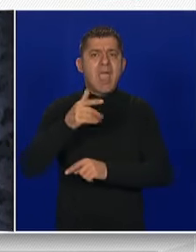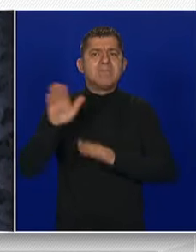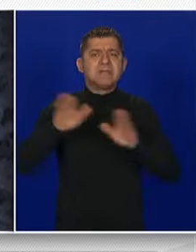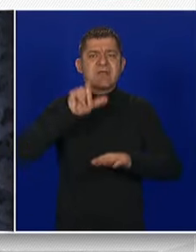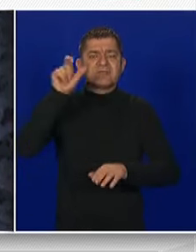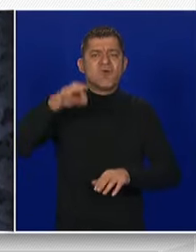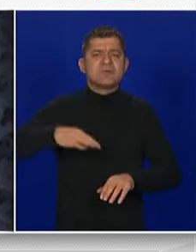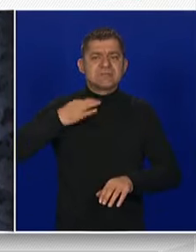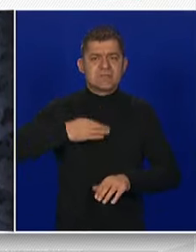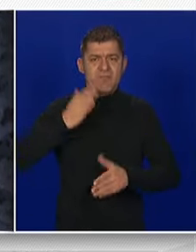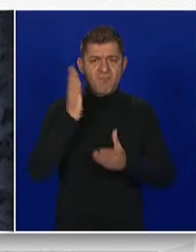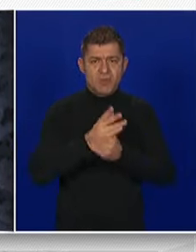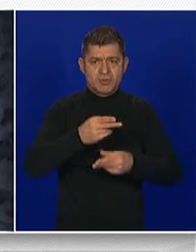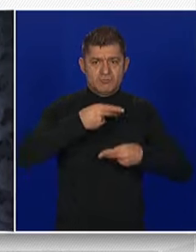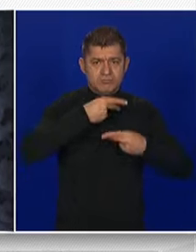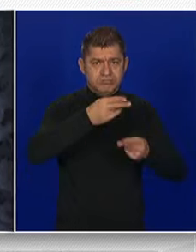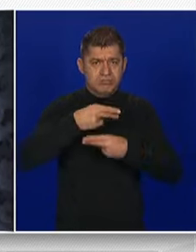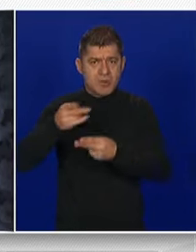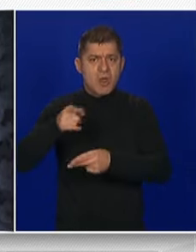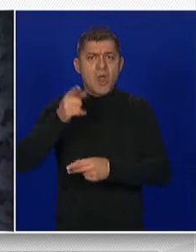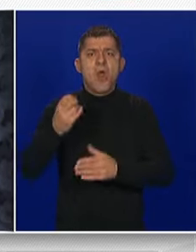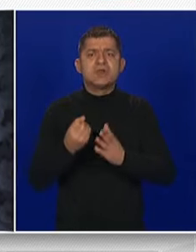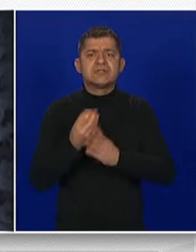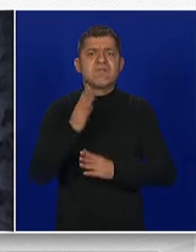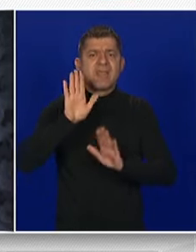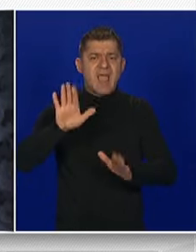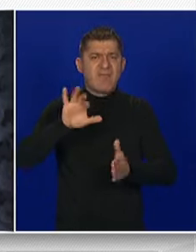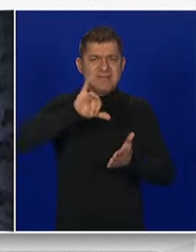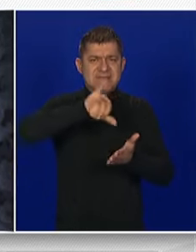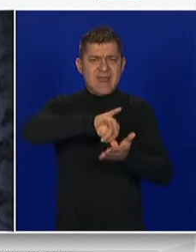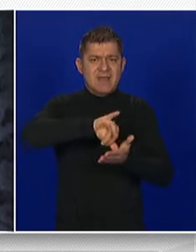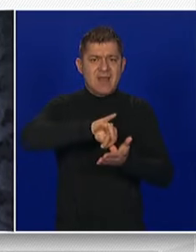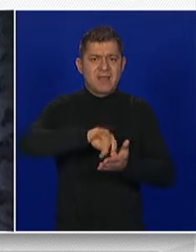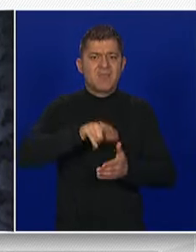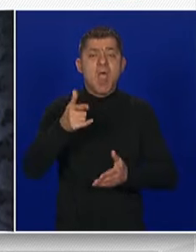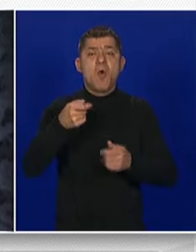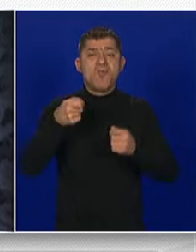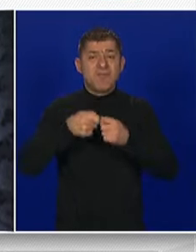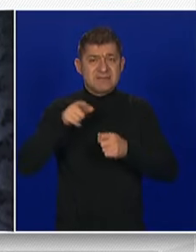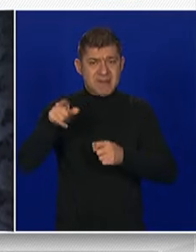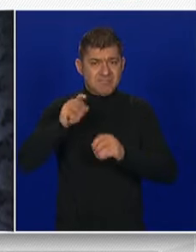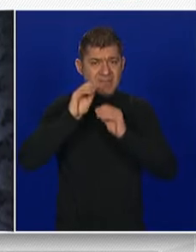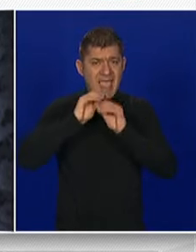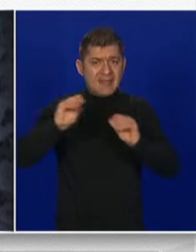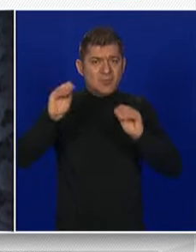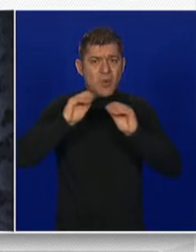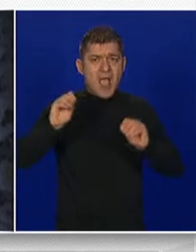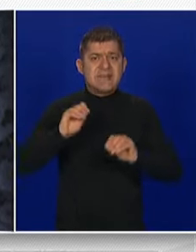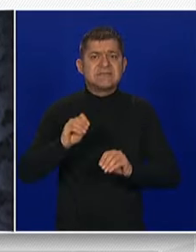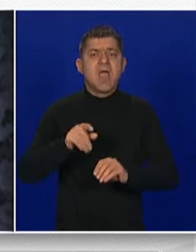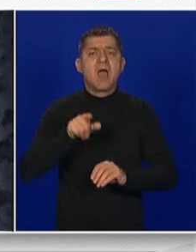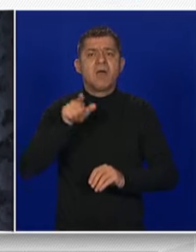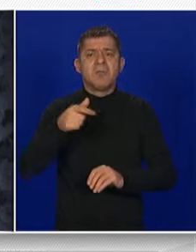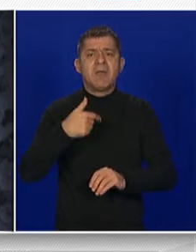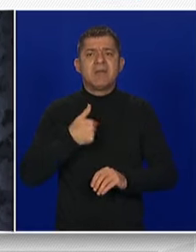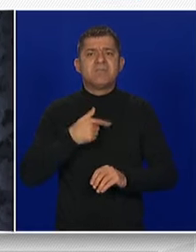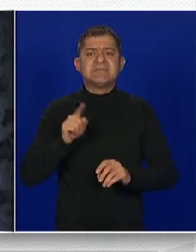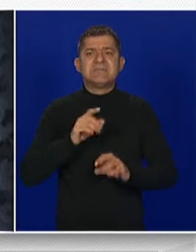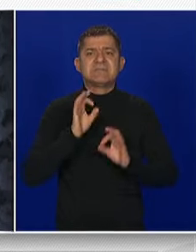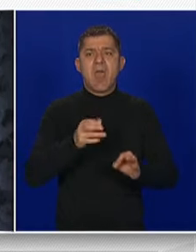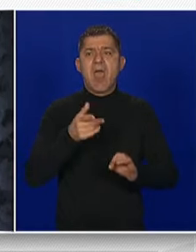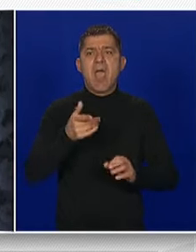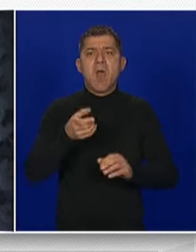o mogućnosti osnivanja takvih centara. Kada je riječ o edukaciji, nisam siguran da bi nekakva ubrzana